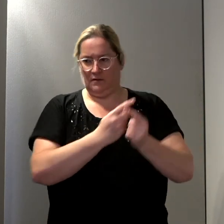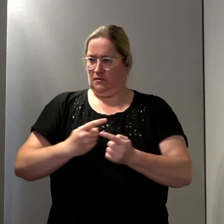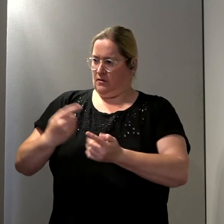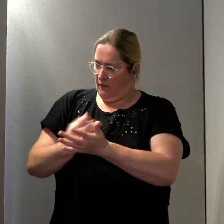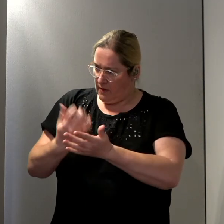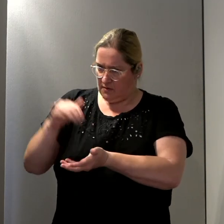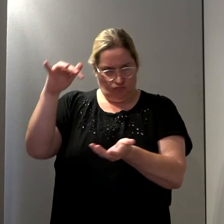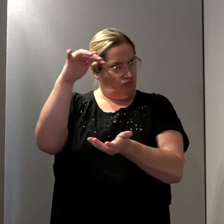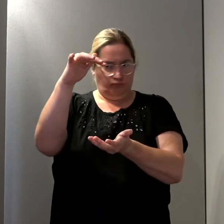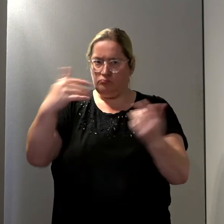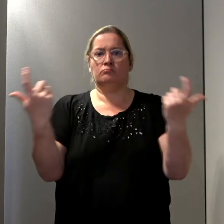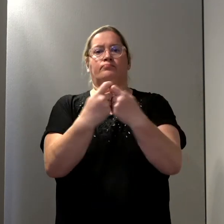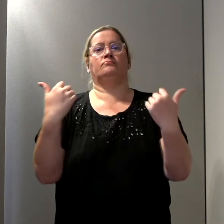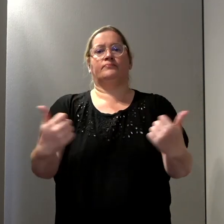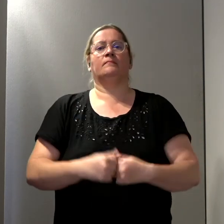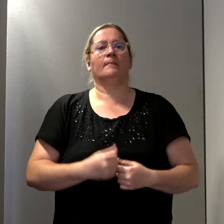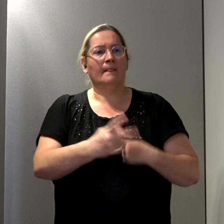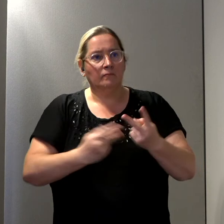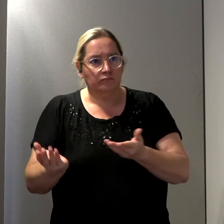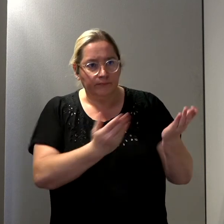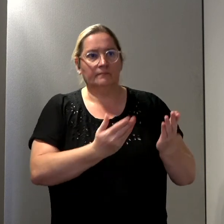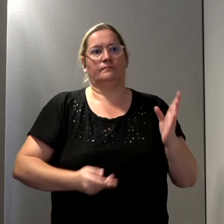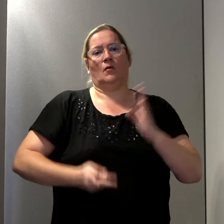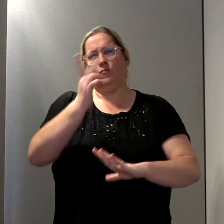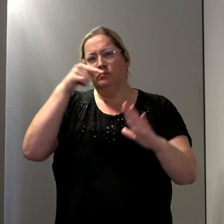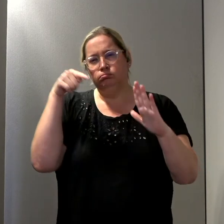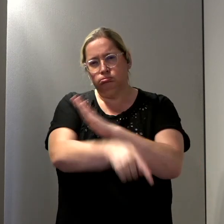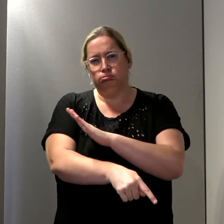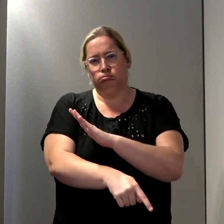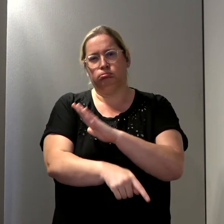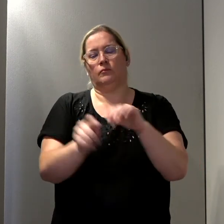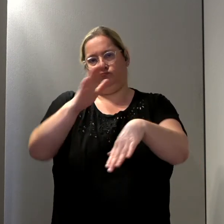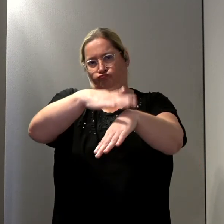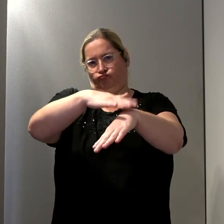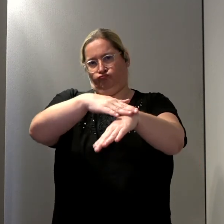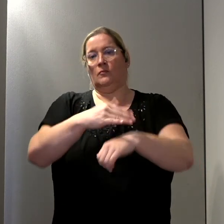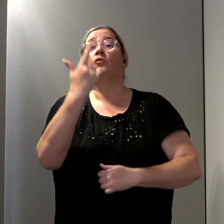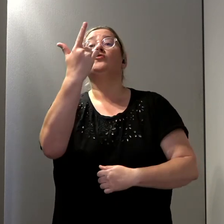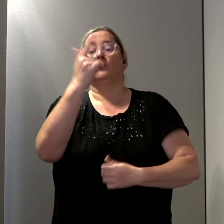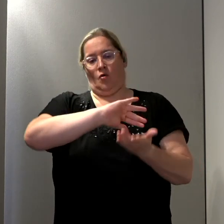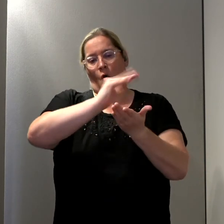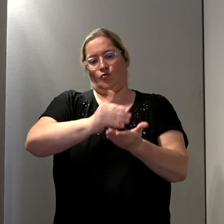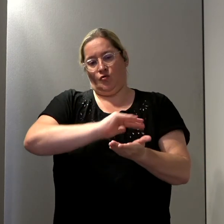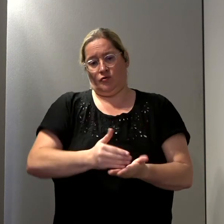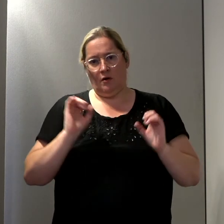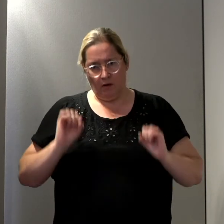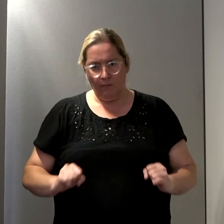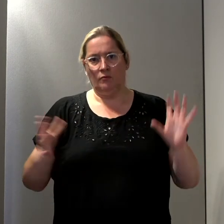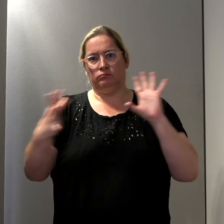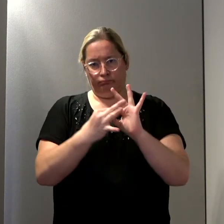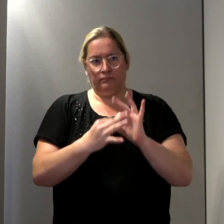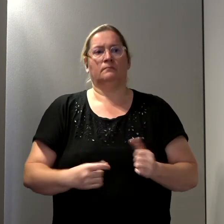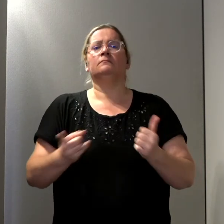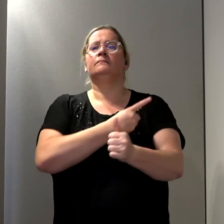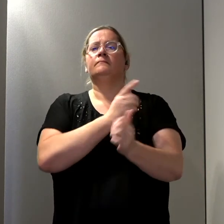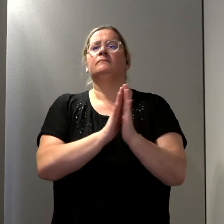Donc, slide suivante, s'il vous plaît. Donc, pour aller plus loin, je vous invite à avoir 2 ressources. J'ai déjà parlé du guide